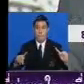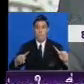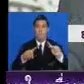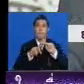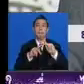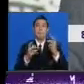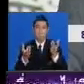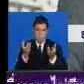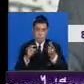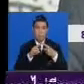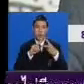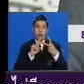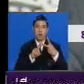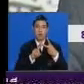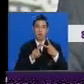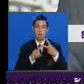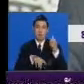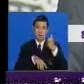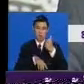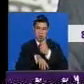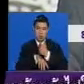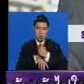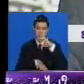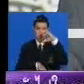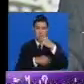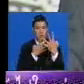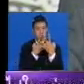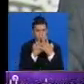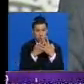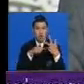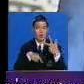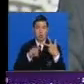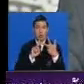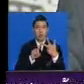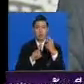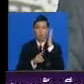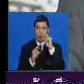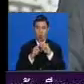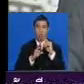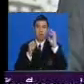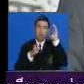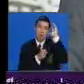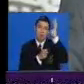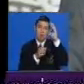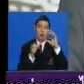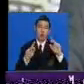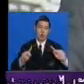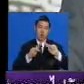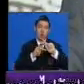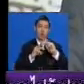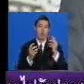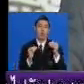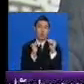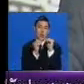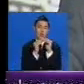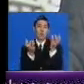พร้อมด้วยนายณัฐธีจิตสว่างอธิบดีกรมราชทัณฑ์และนายทาริศเพ็งดิษฐ์ โฆษกกระทรวงยุติธรรมแถลงชี้แจงหลัก